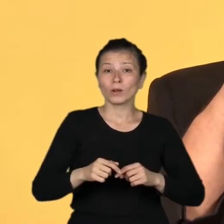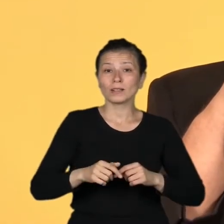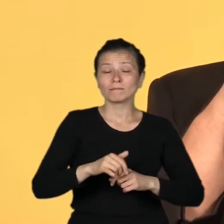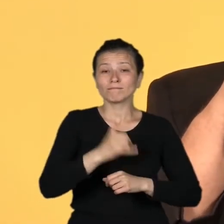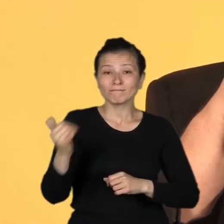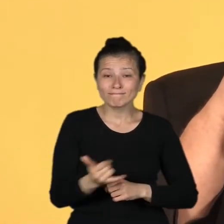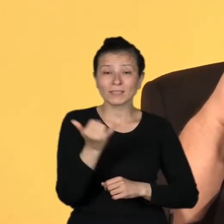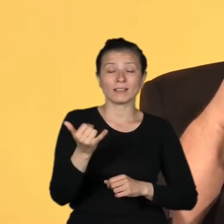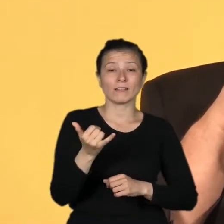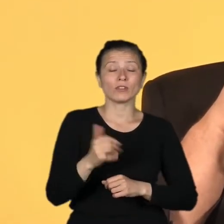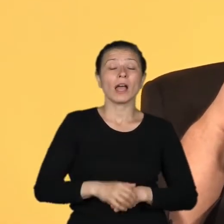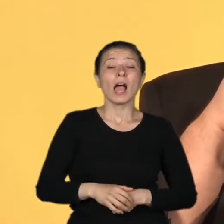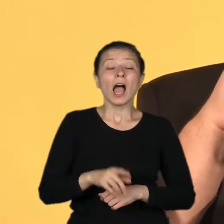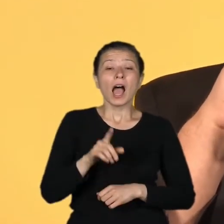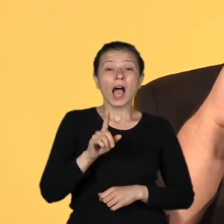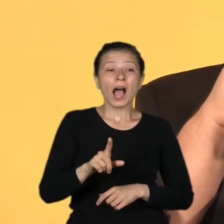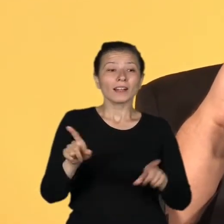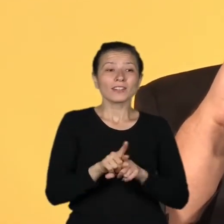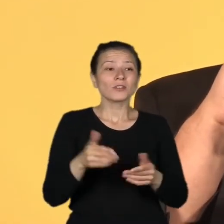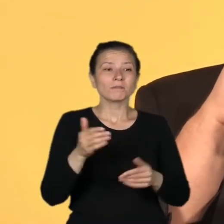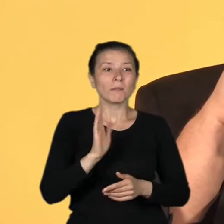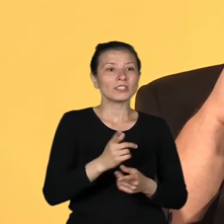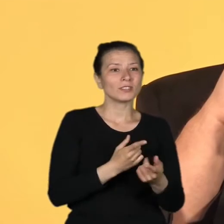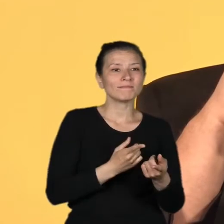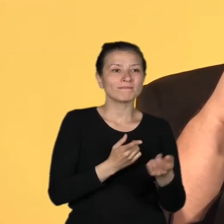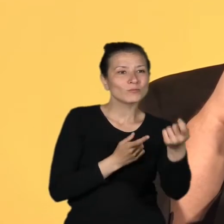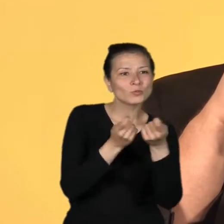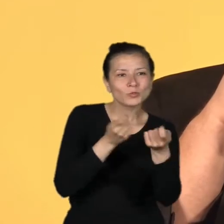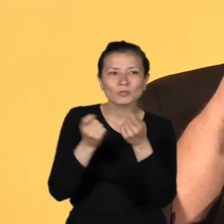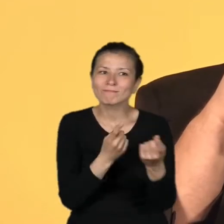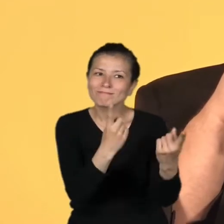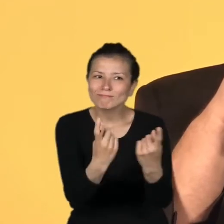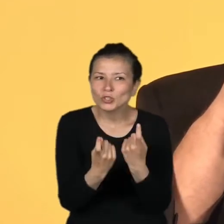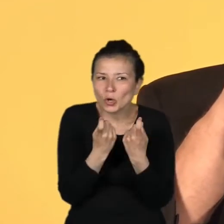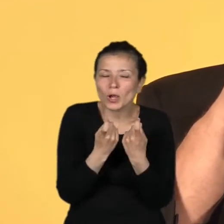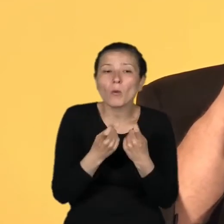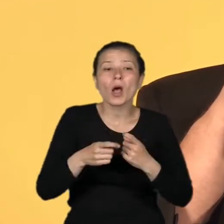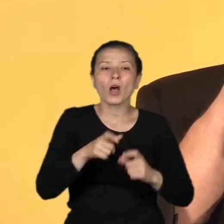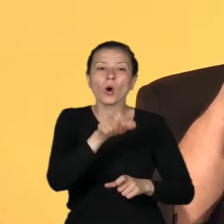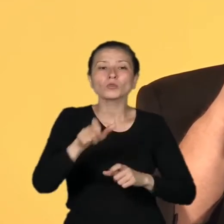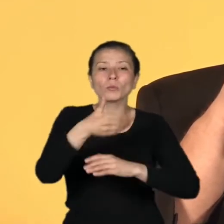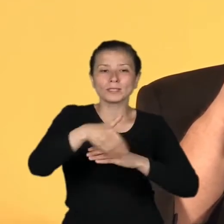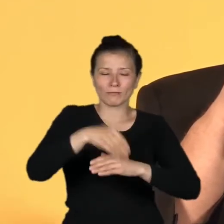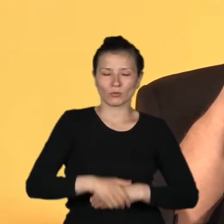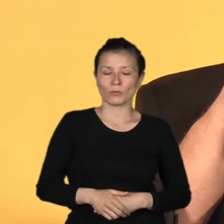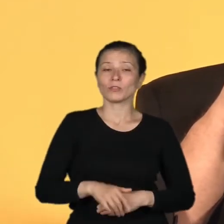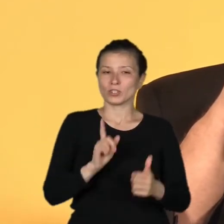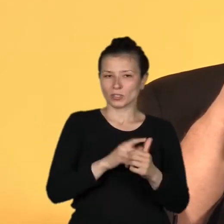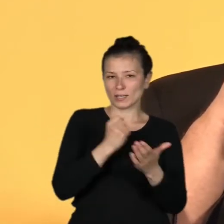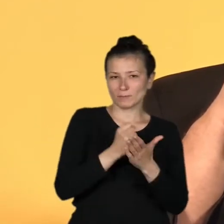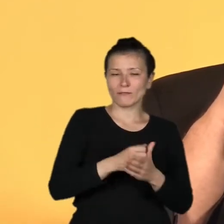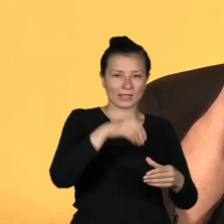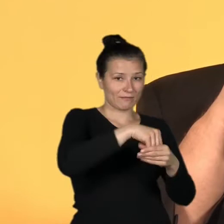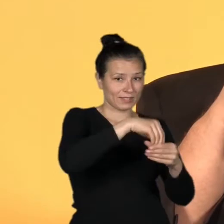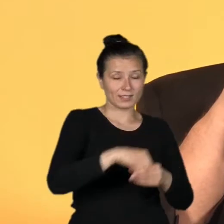ale być może będzie także ściągał osoby z zewnątrz tutaj do nas. To jest jedna rzecz, to jest kwestia tych inwestycji. Druga